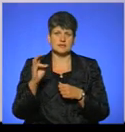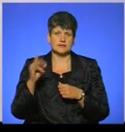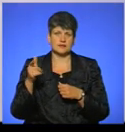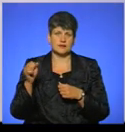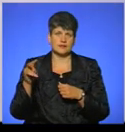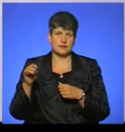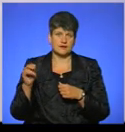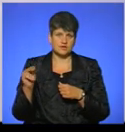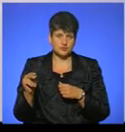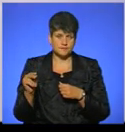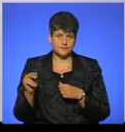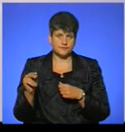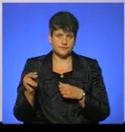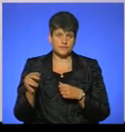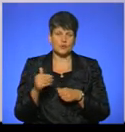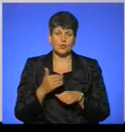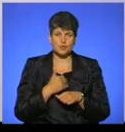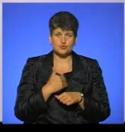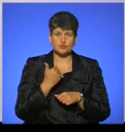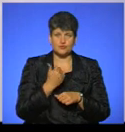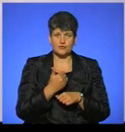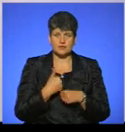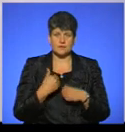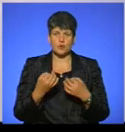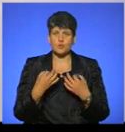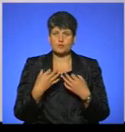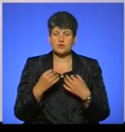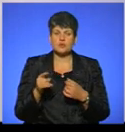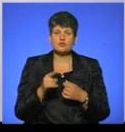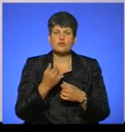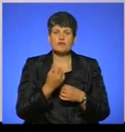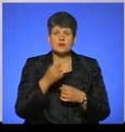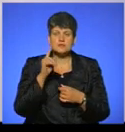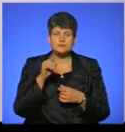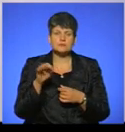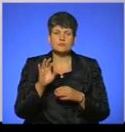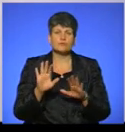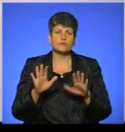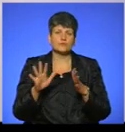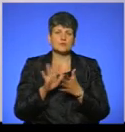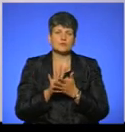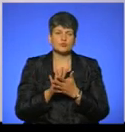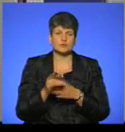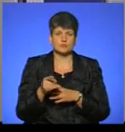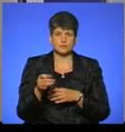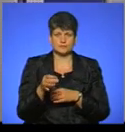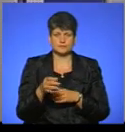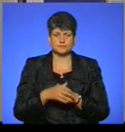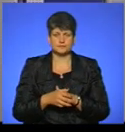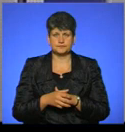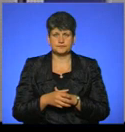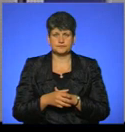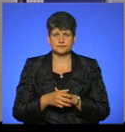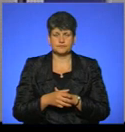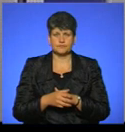Отож, хочу, щоб ви нам розповіли, що вам відомо про випадок забруднення на Тернопільському ставі.